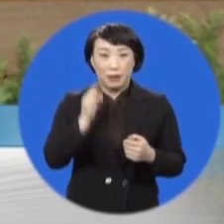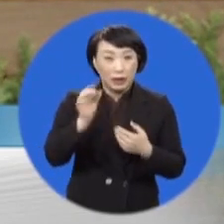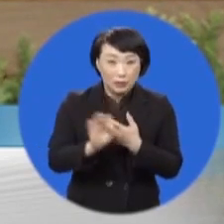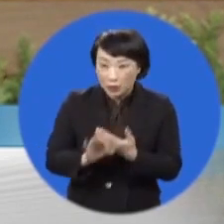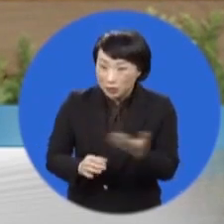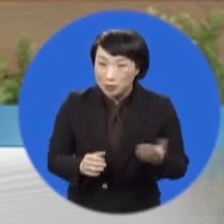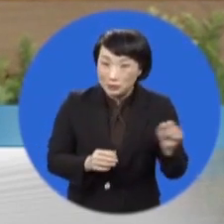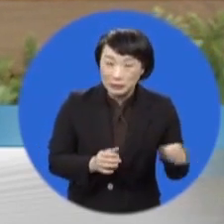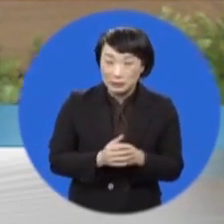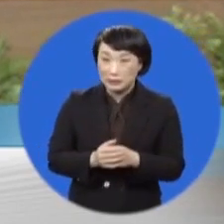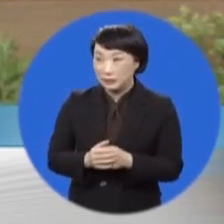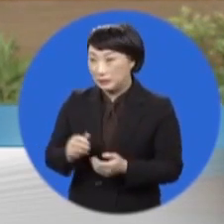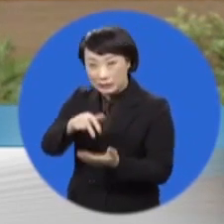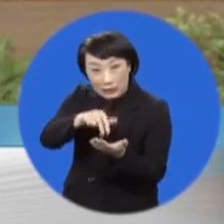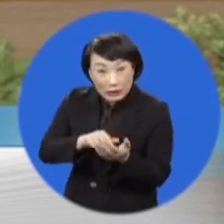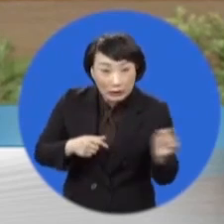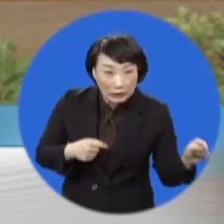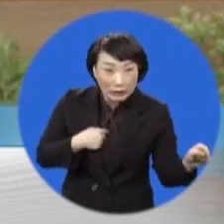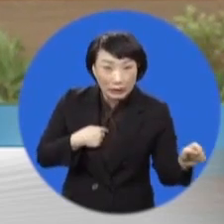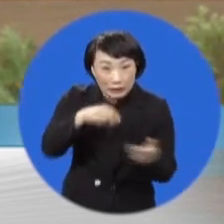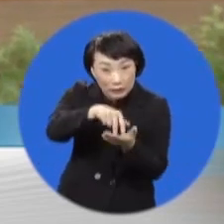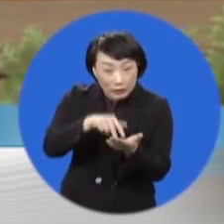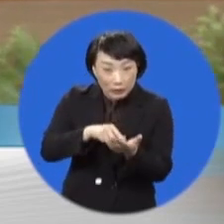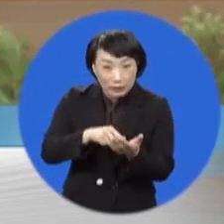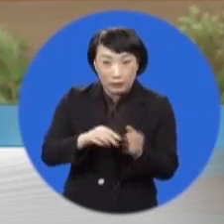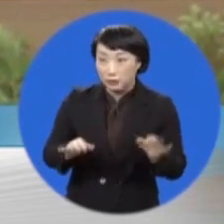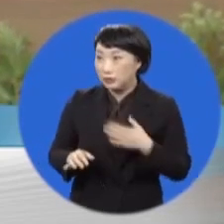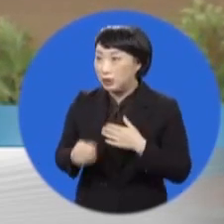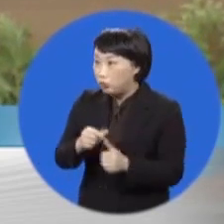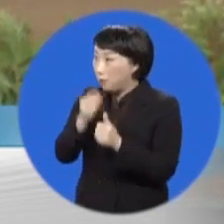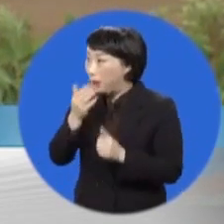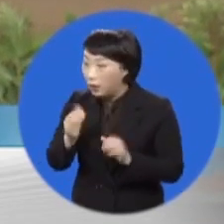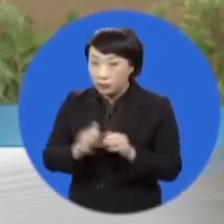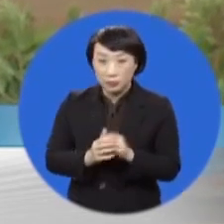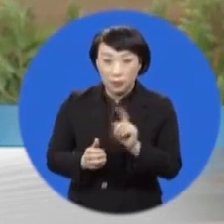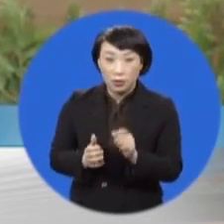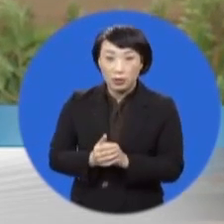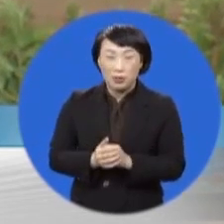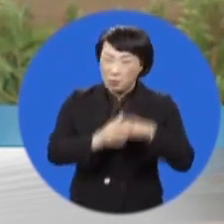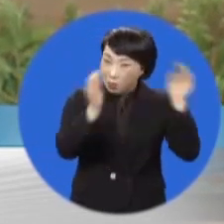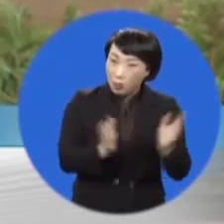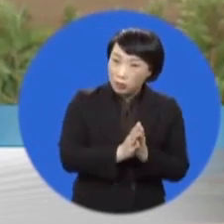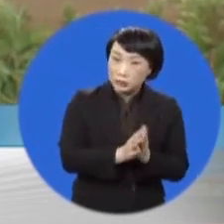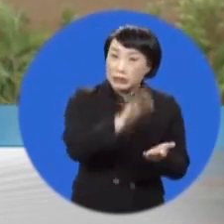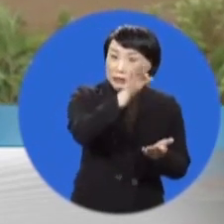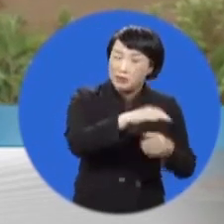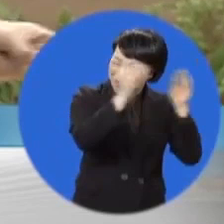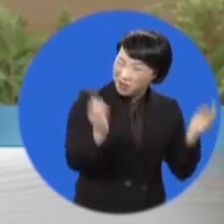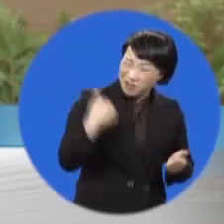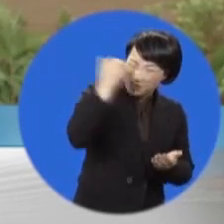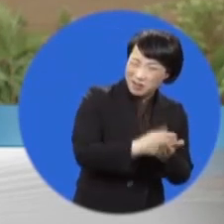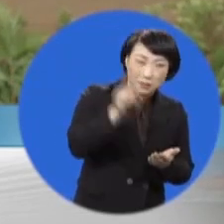주문 맡으면 불안합니다 그렇지 초 사람이 쭉 존재 상을 단조 저는 또